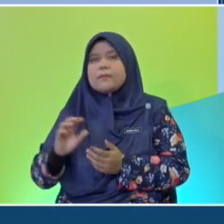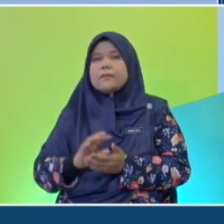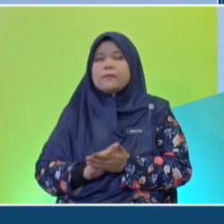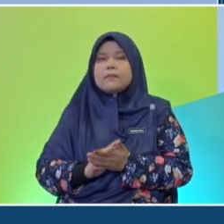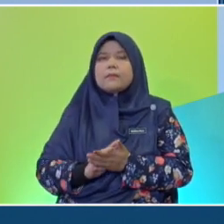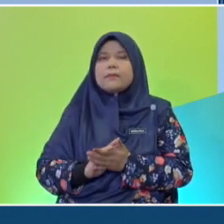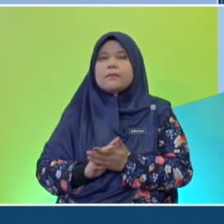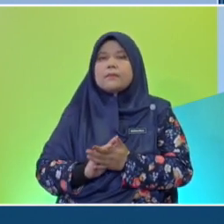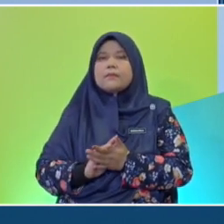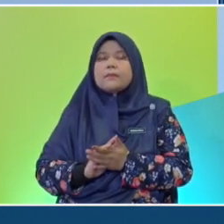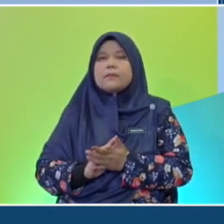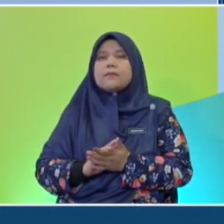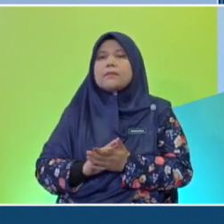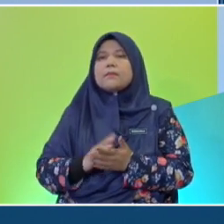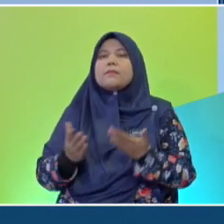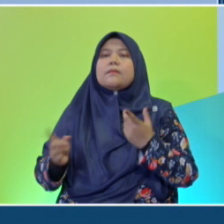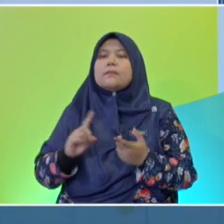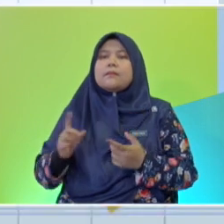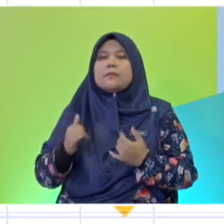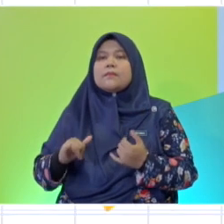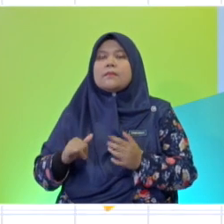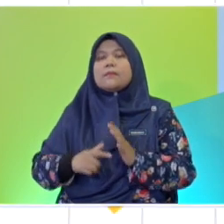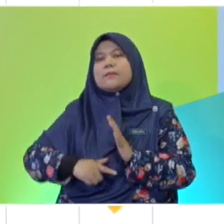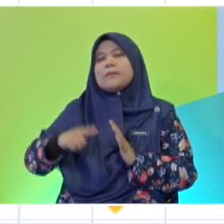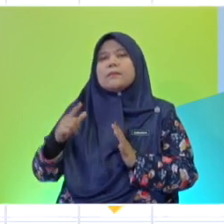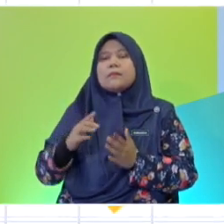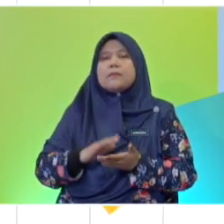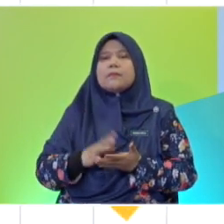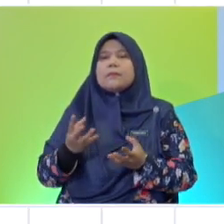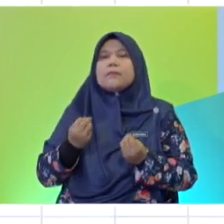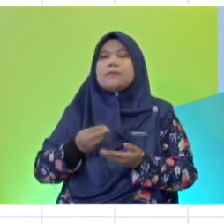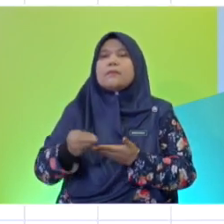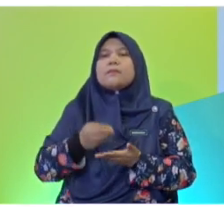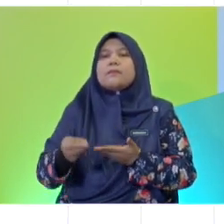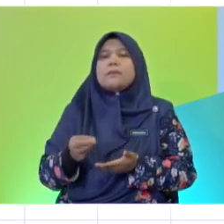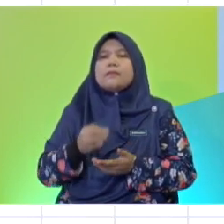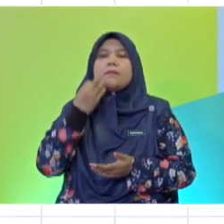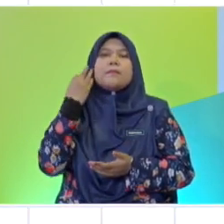nanti agaknya yang manakah lebih berbalut beli